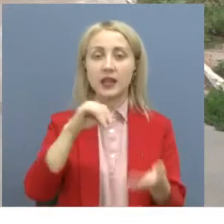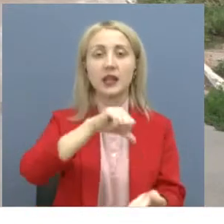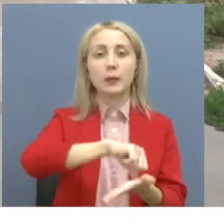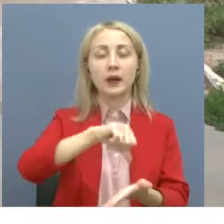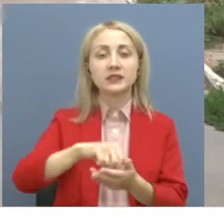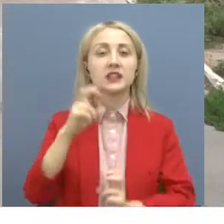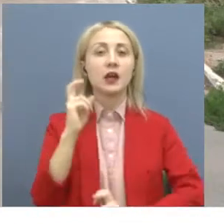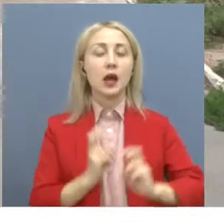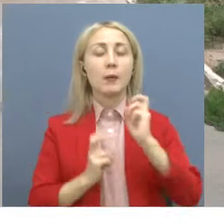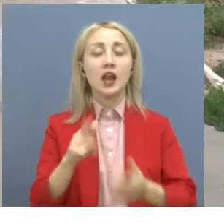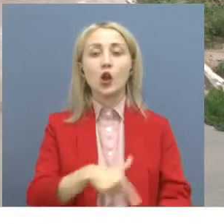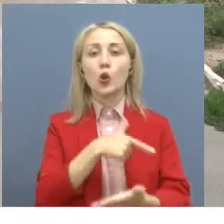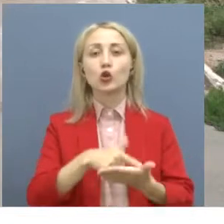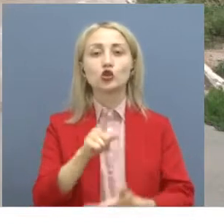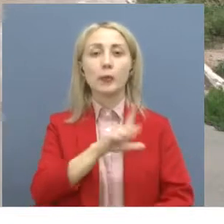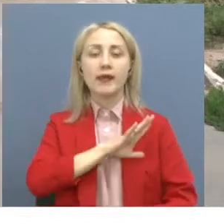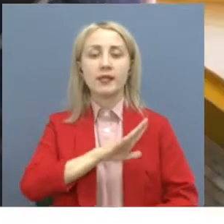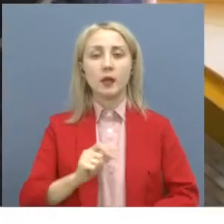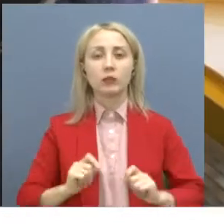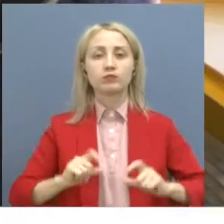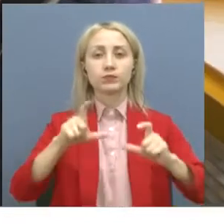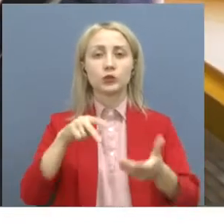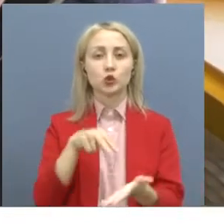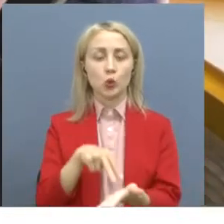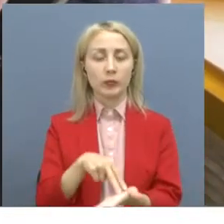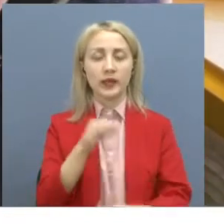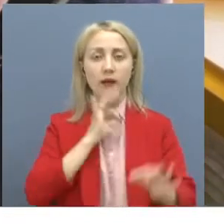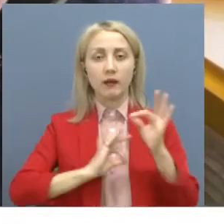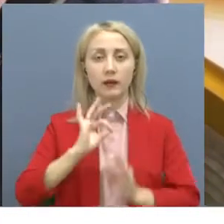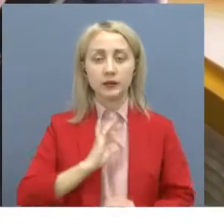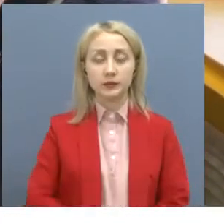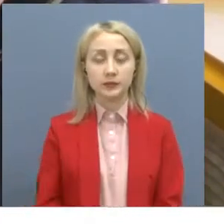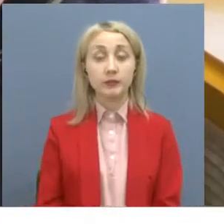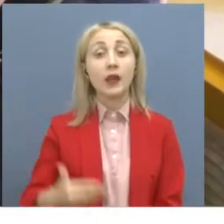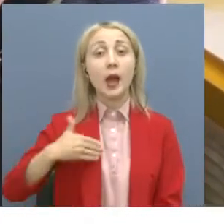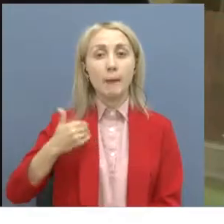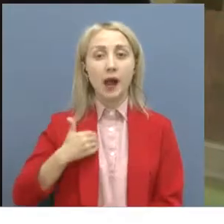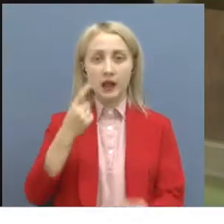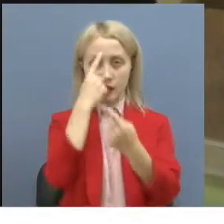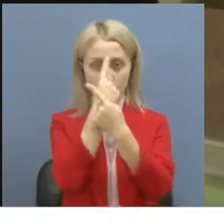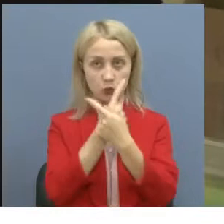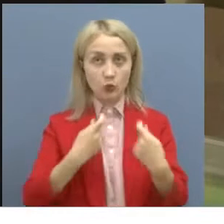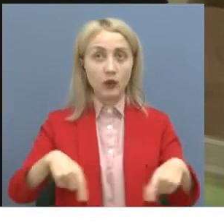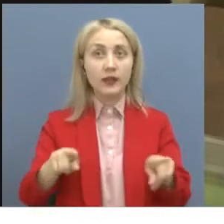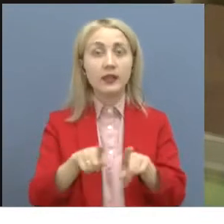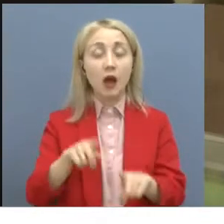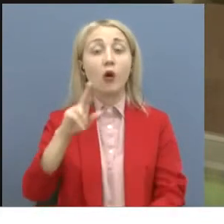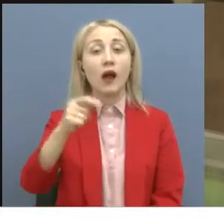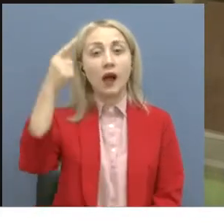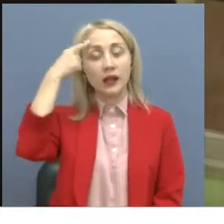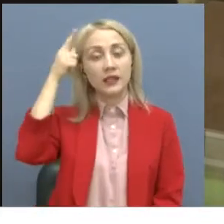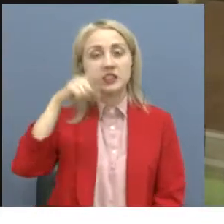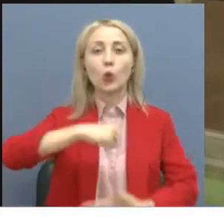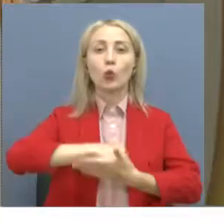ескерту, бағаның өсуіне жол бермеу. Дәрінің бекітілген бағасы, оның өзге баламалары және қолданылуы тәрізді